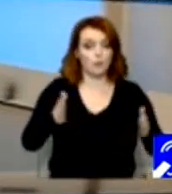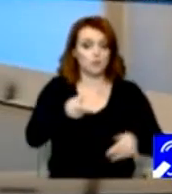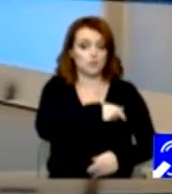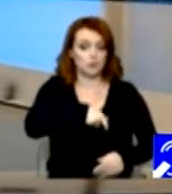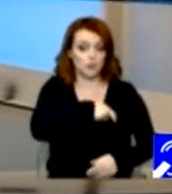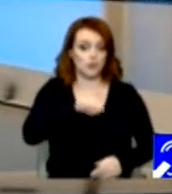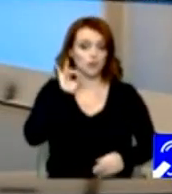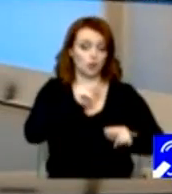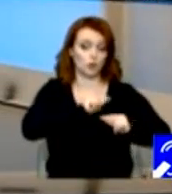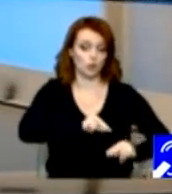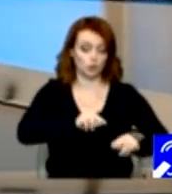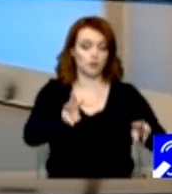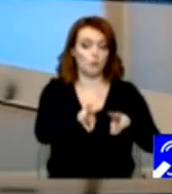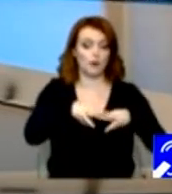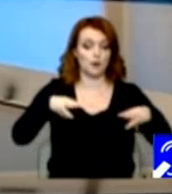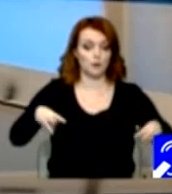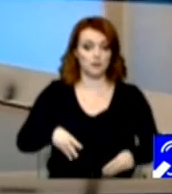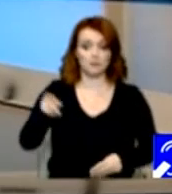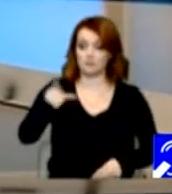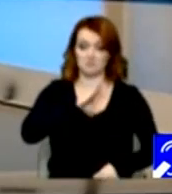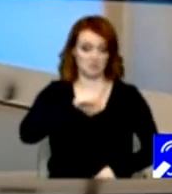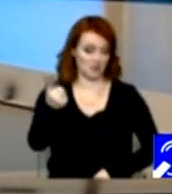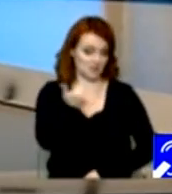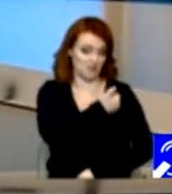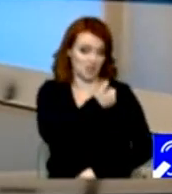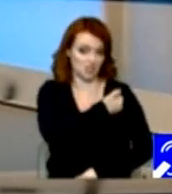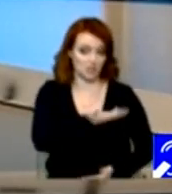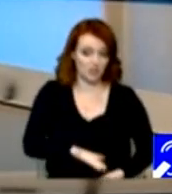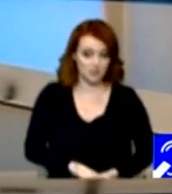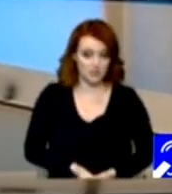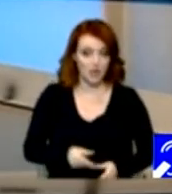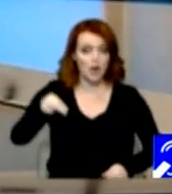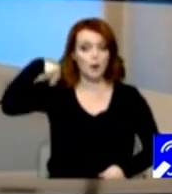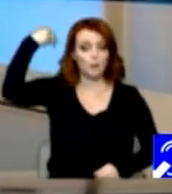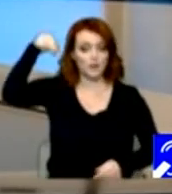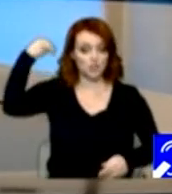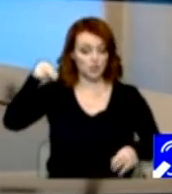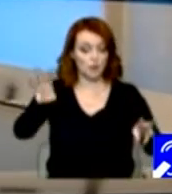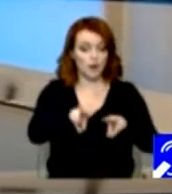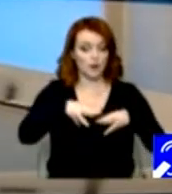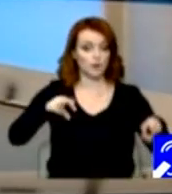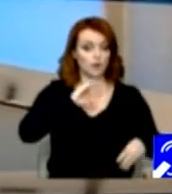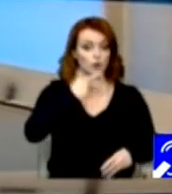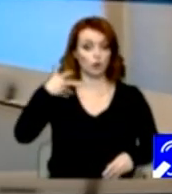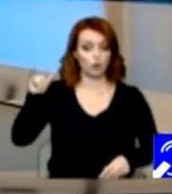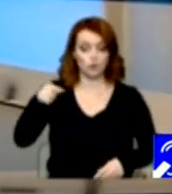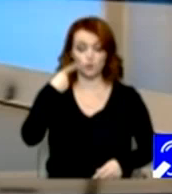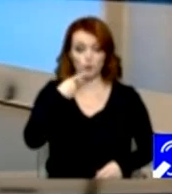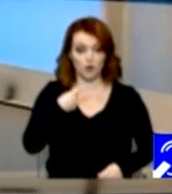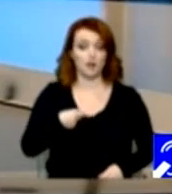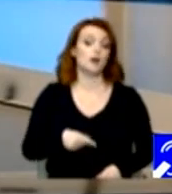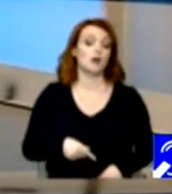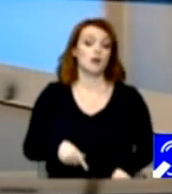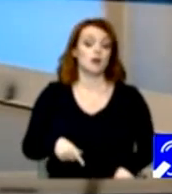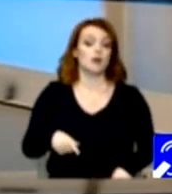angajați ai Parlamentului de la Chișinău nu sunt vaccinați anticorpi de 19 președintele legislativului Igor Grosu spune că în